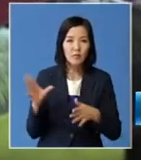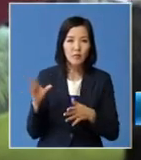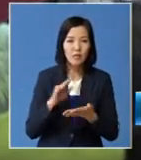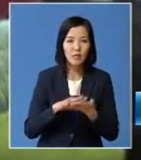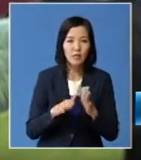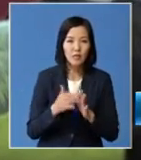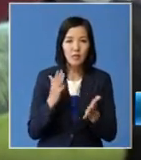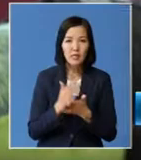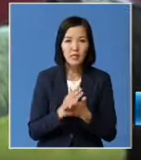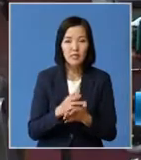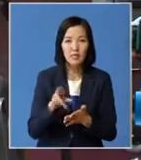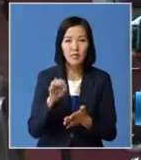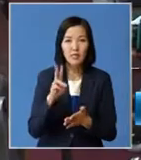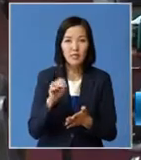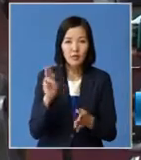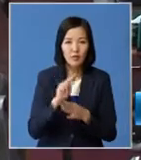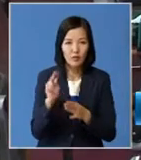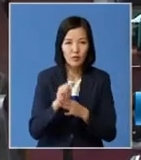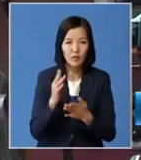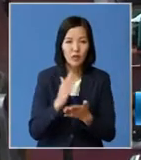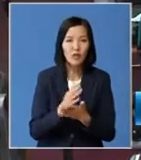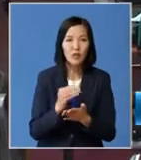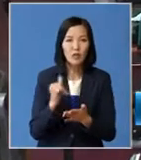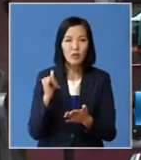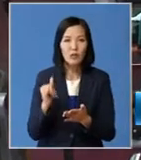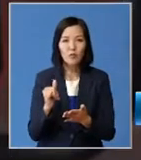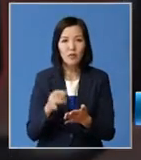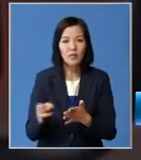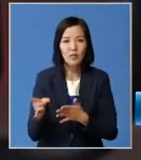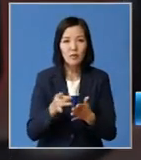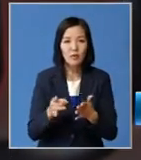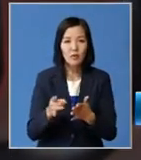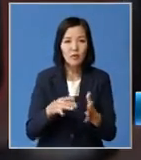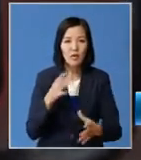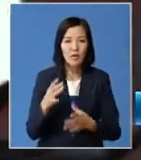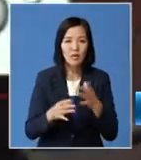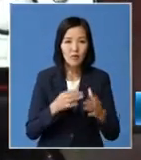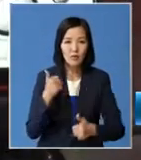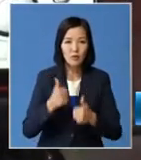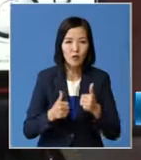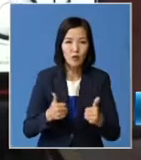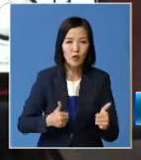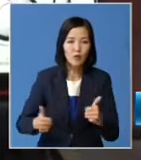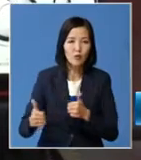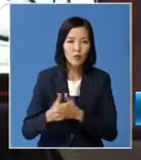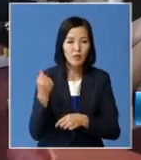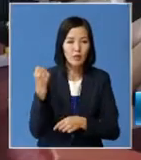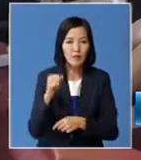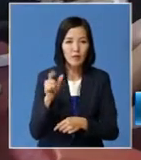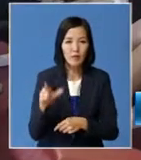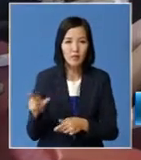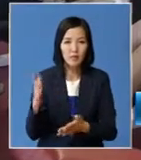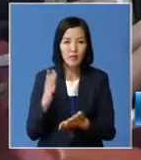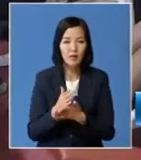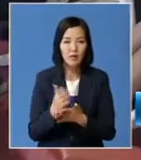Оларды бапкер Денис Орлов жаттықтырып жатыр. Жетісулық саңлақтардың арасында республикалық сонымен қатар халықаралық додаларда топ жарғандар көп. Солардың